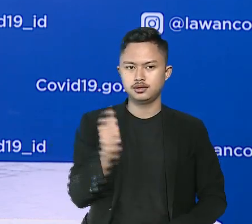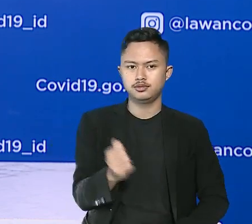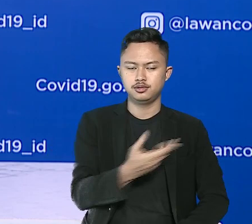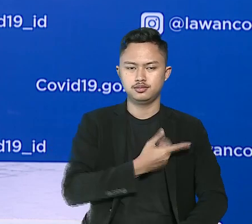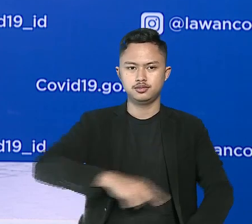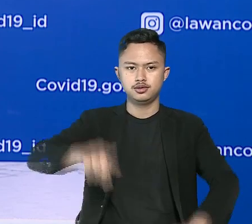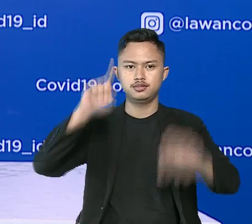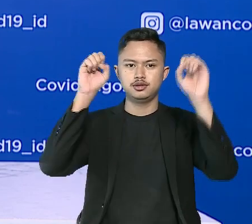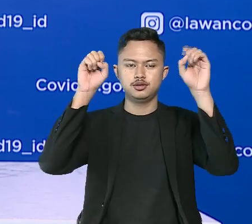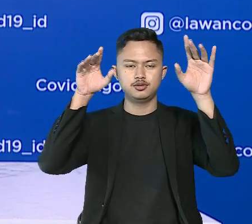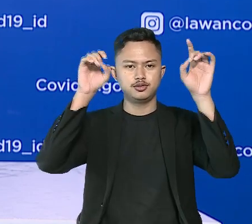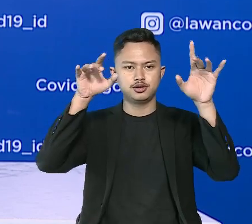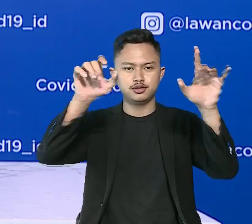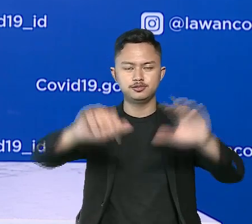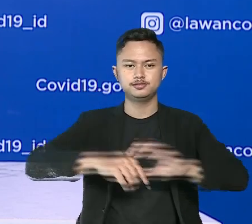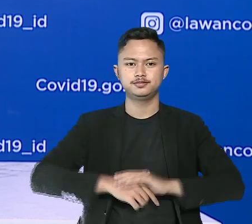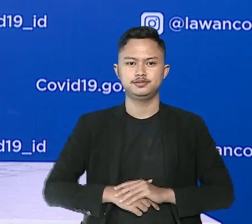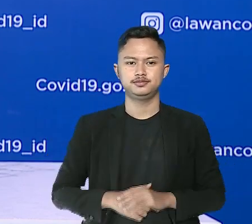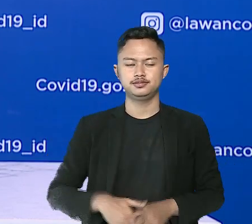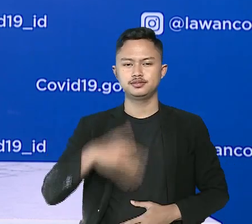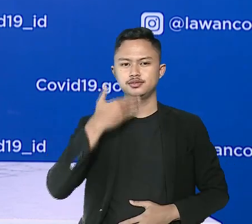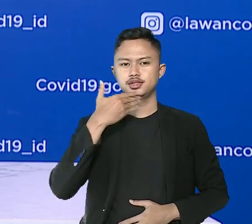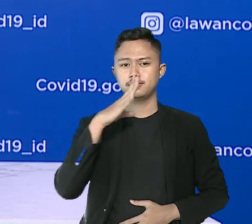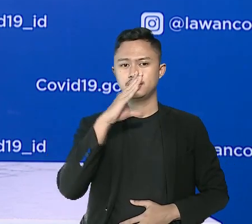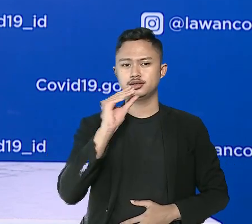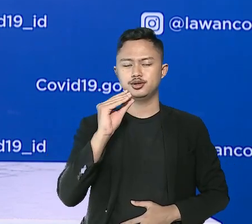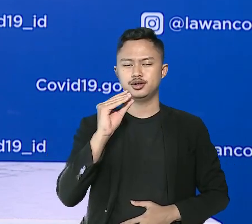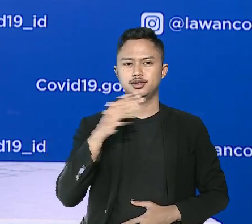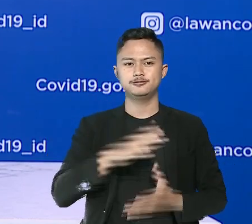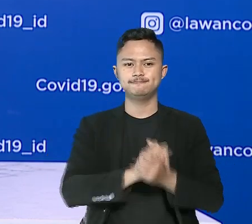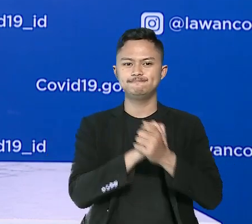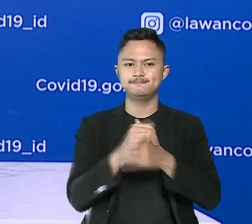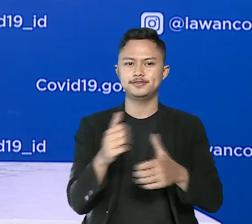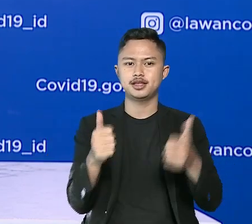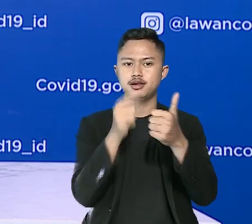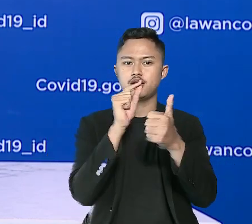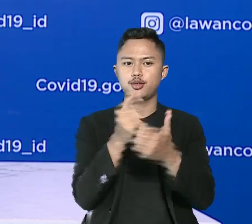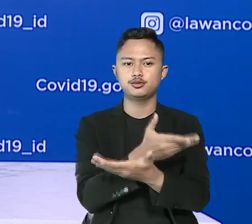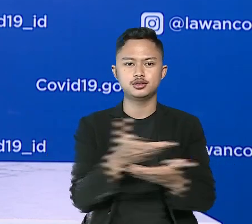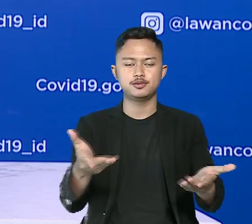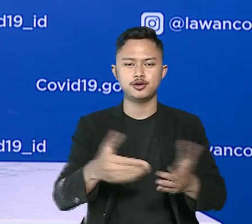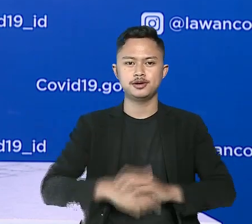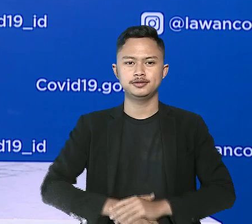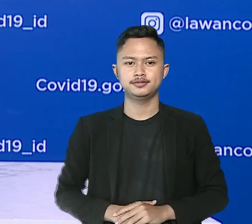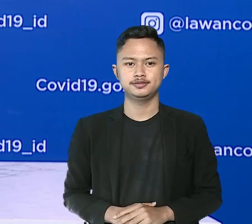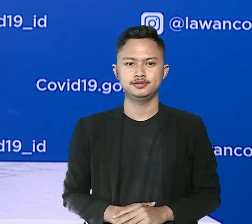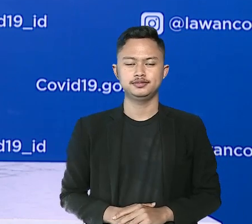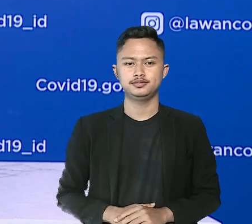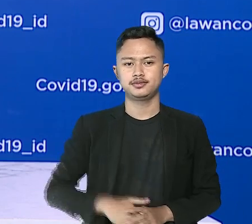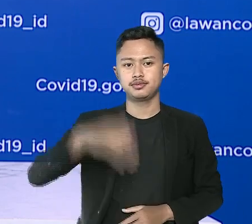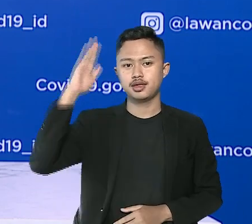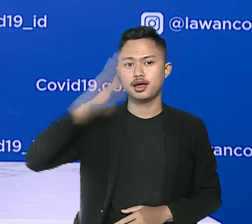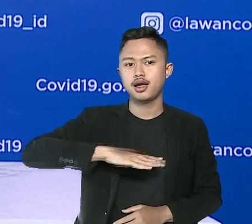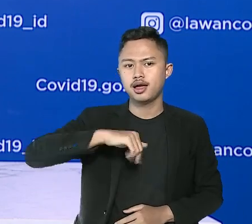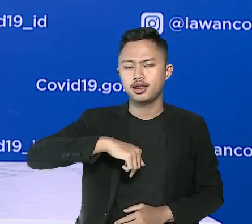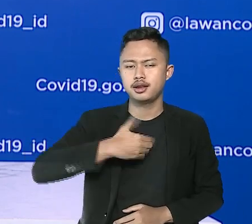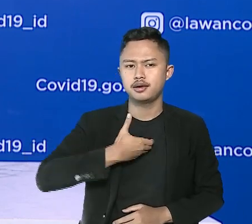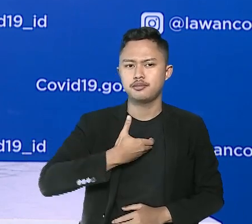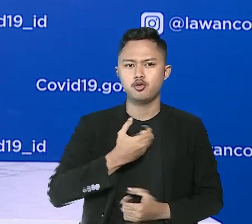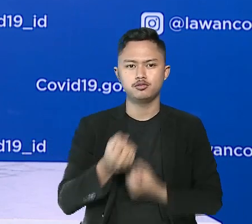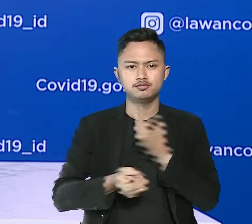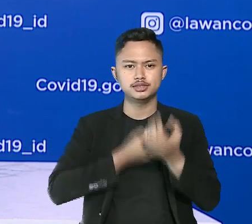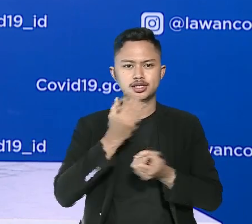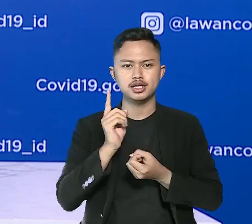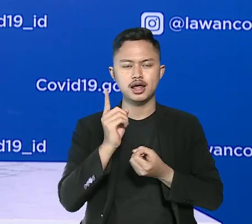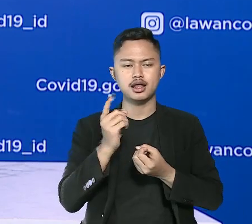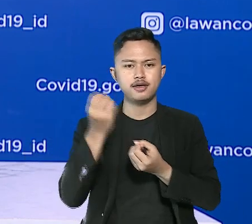Assalamualaikum warahmatullahi wabarakatuh. Selamat sore, salam sejahtera untuk kita semuanya. Hari ini saya akan